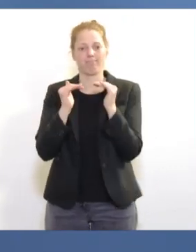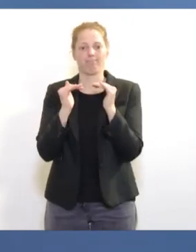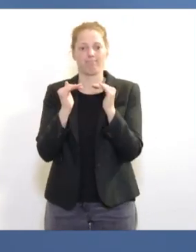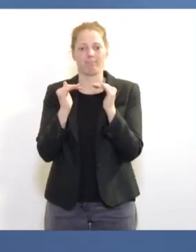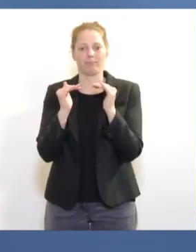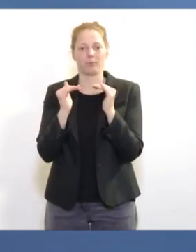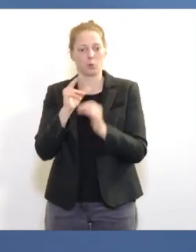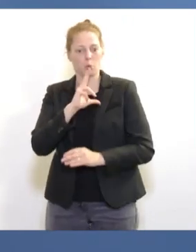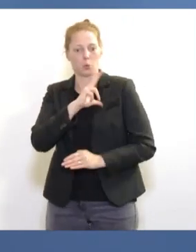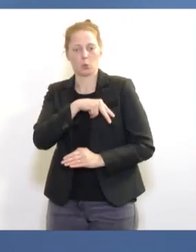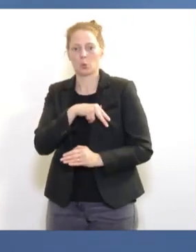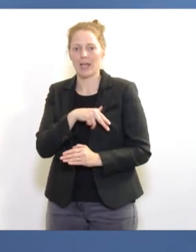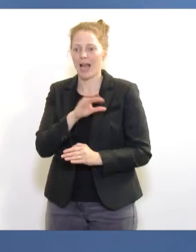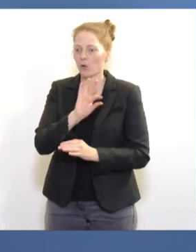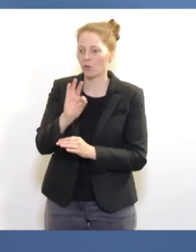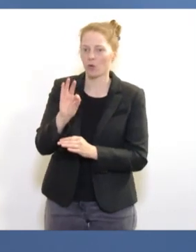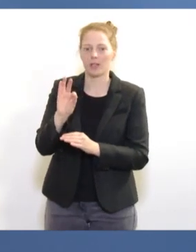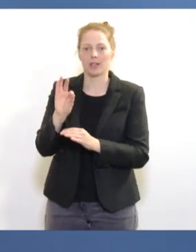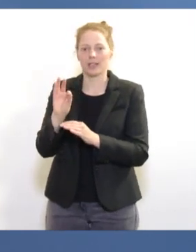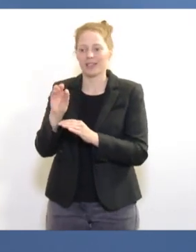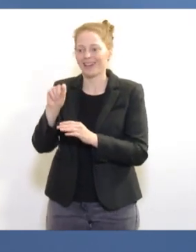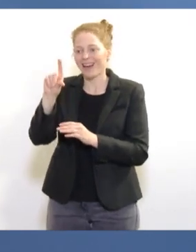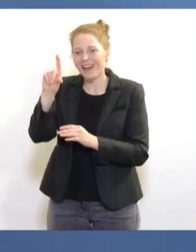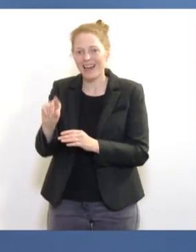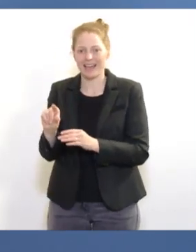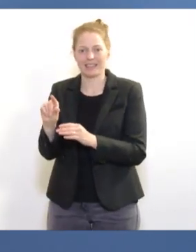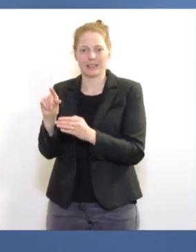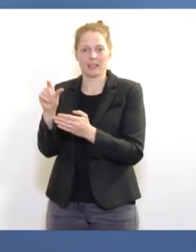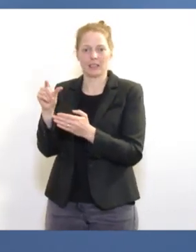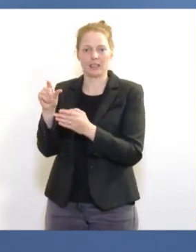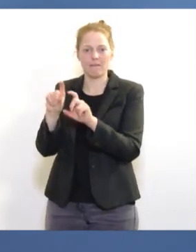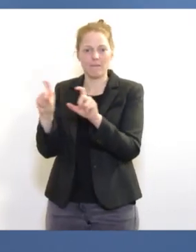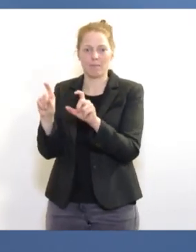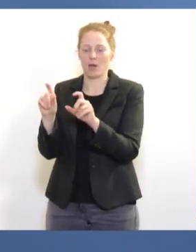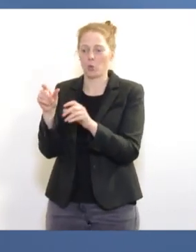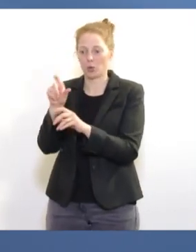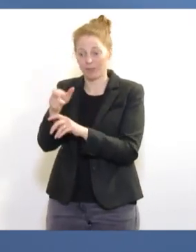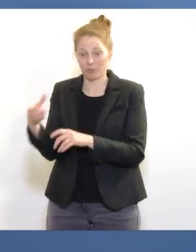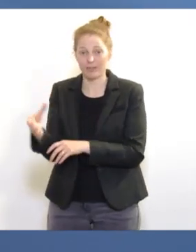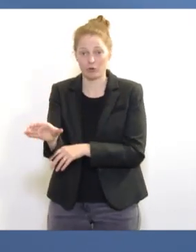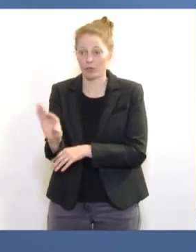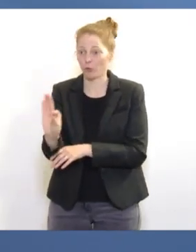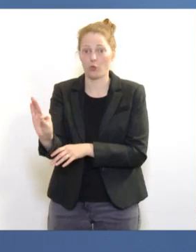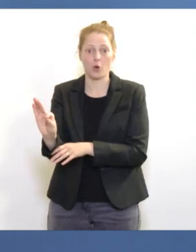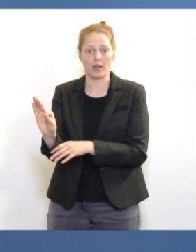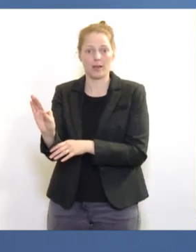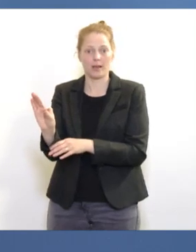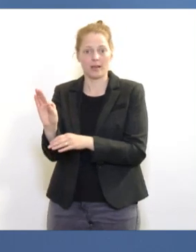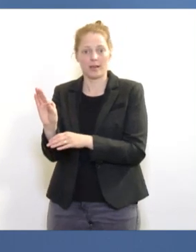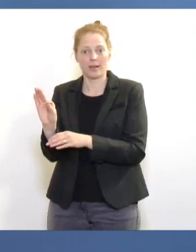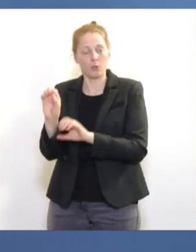soziale Evaluieren von vielen kleinen Patronen an denen Salarien, die bei denen Patronen schaffen, garantiert. Es